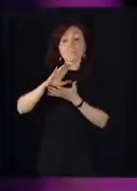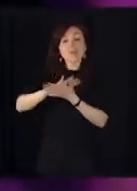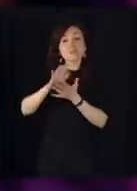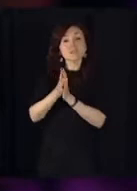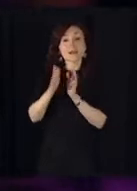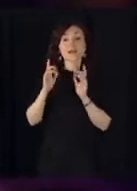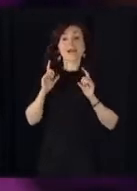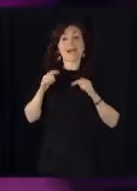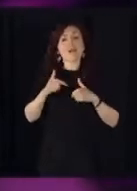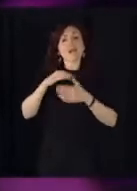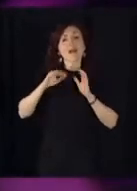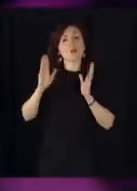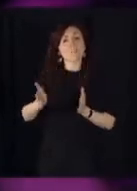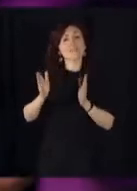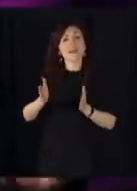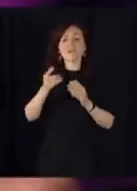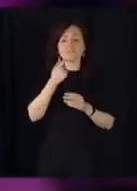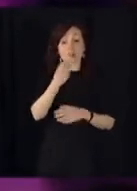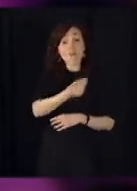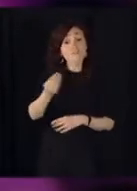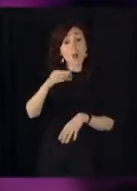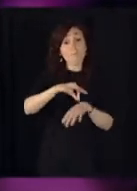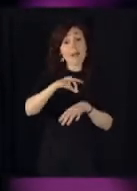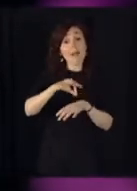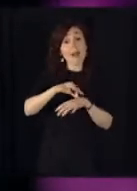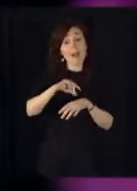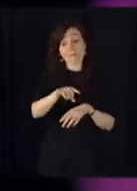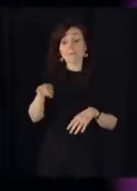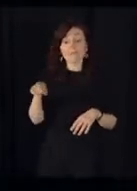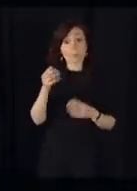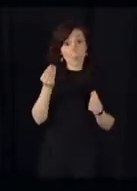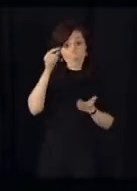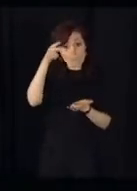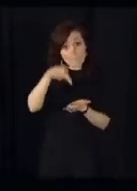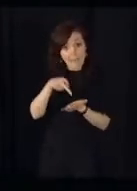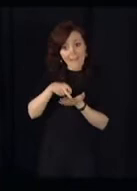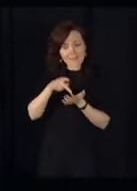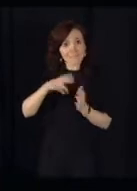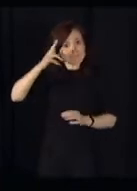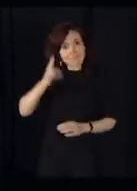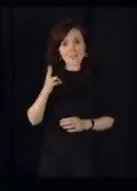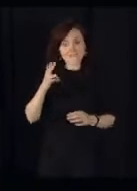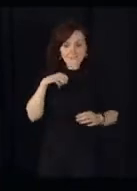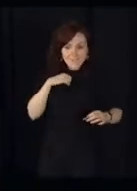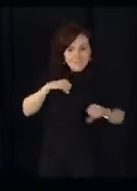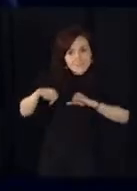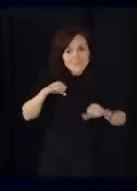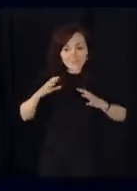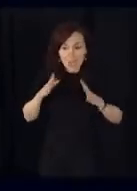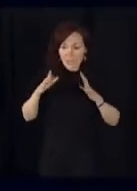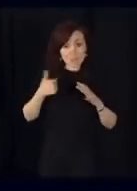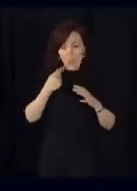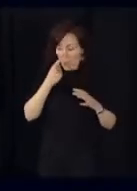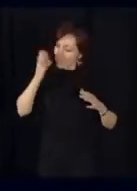à l'hôpital auprès d'enfants malades à Paris. C'était parti. C'est un besoin vital,